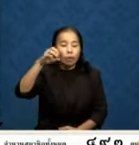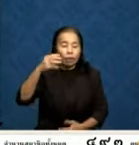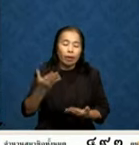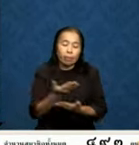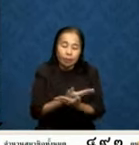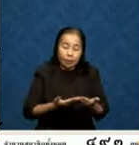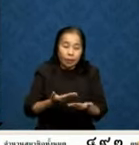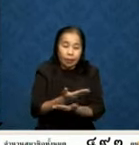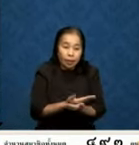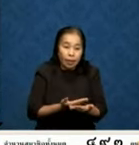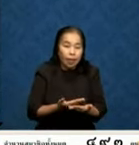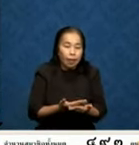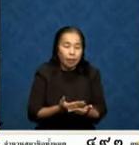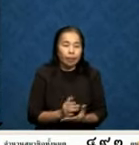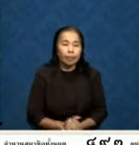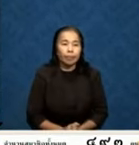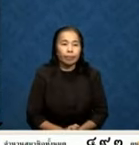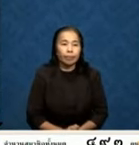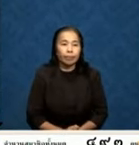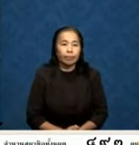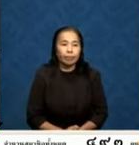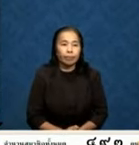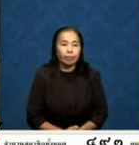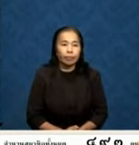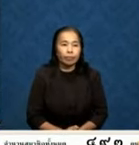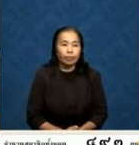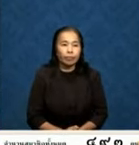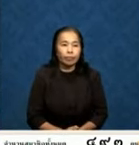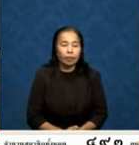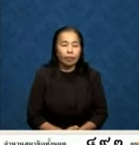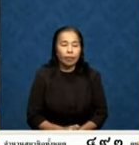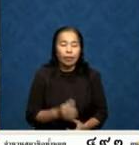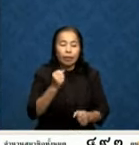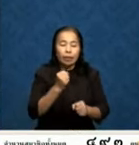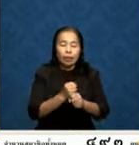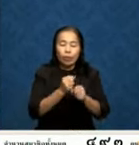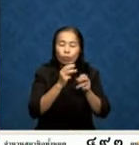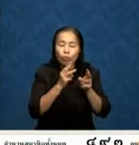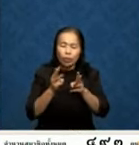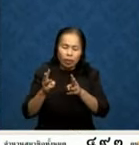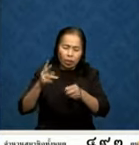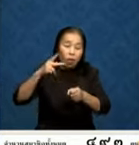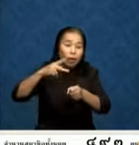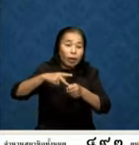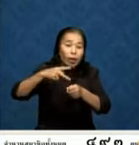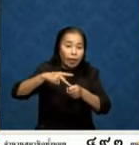ครับในส่วนของการกำกับก๊าซธรรมชาตินะครับ